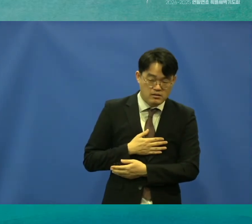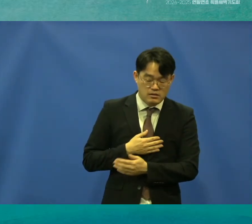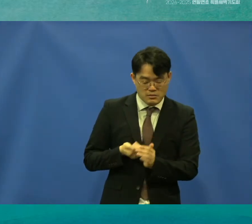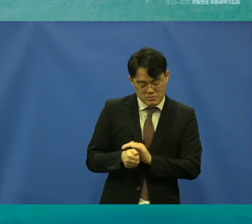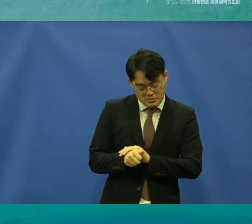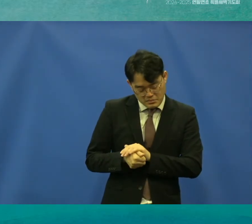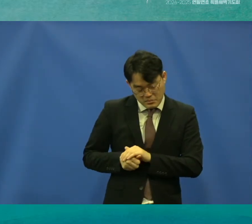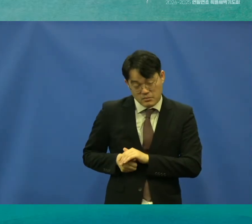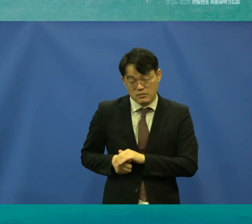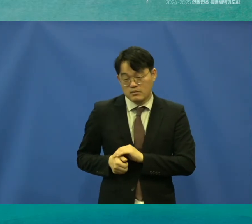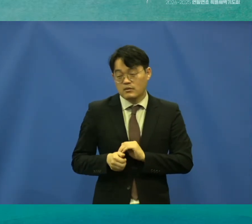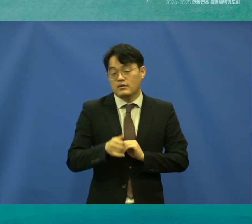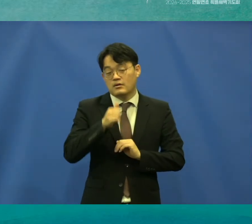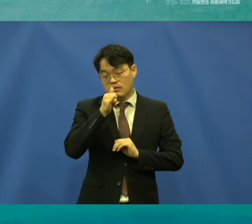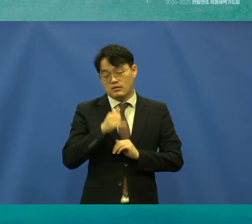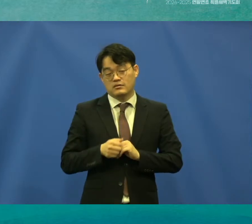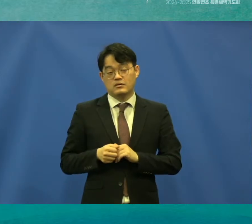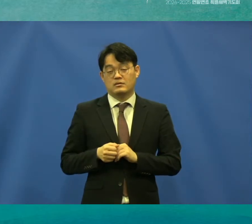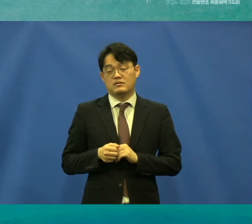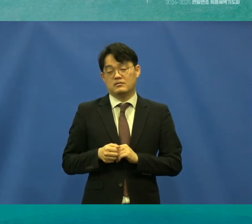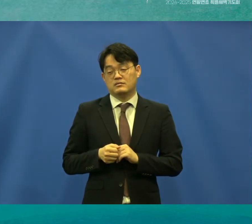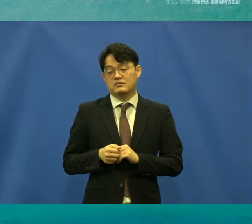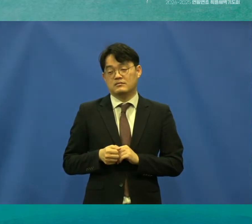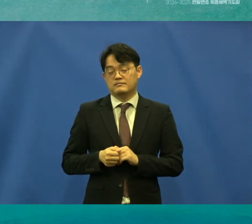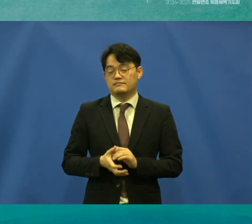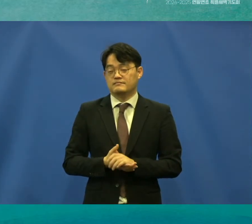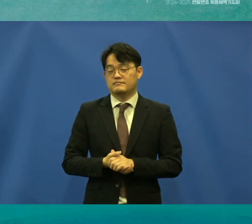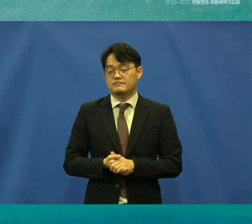우리가 답을 하도록 남겨두지 않았을까.